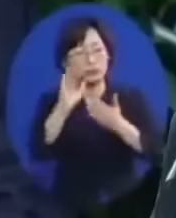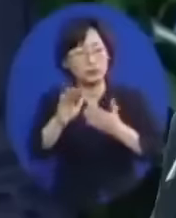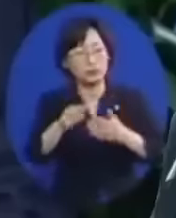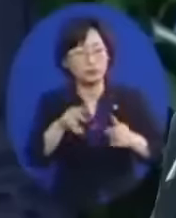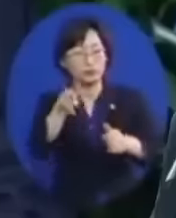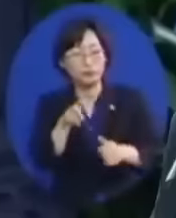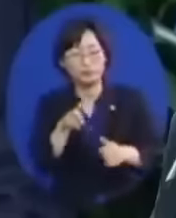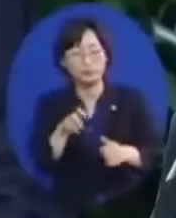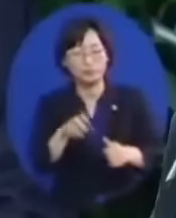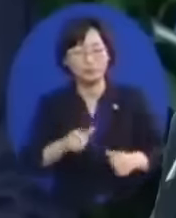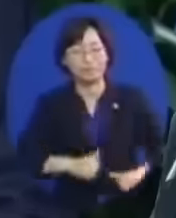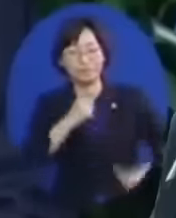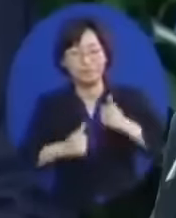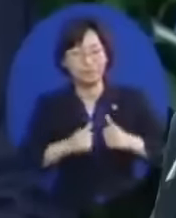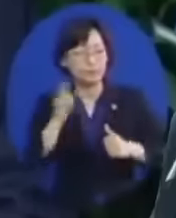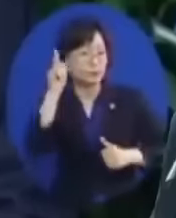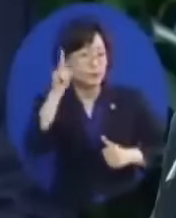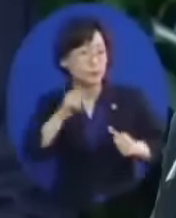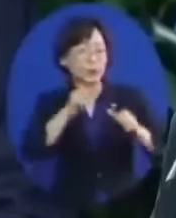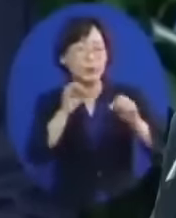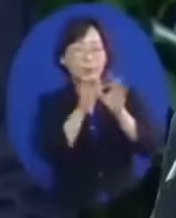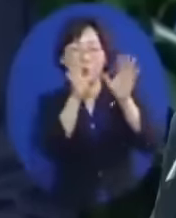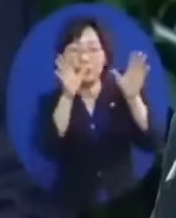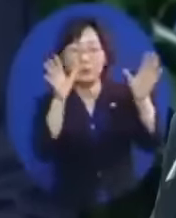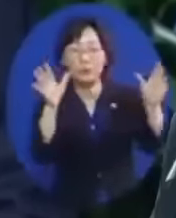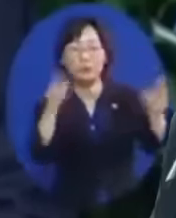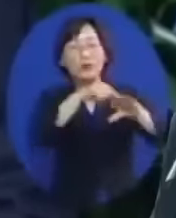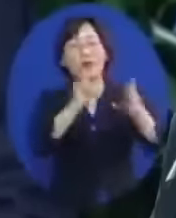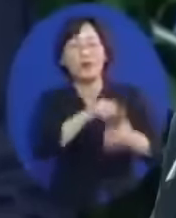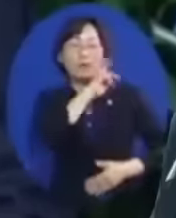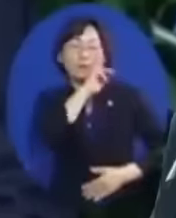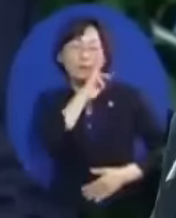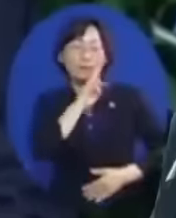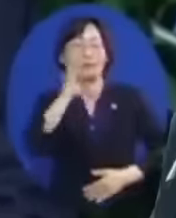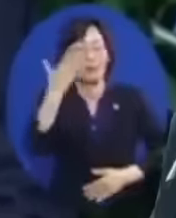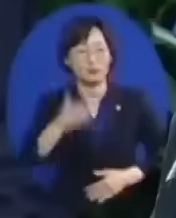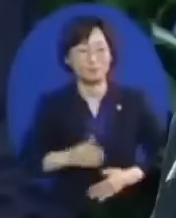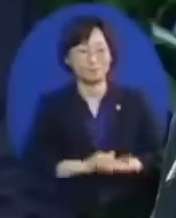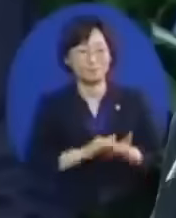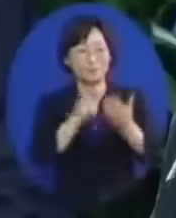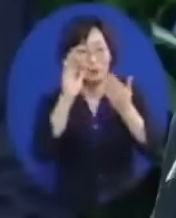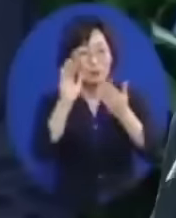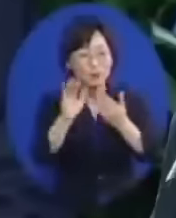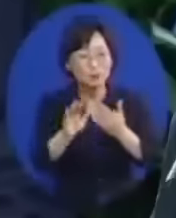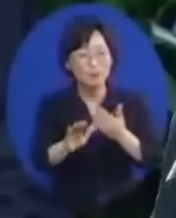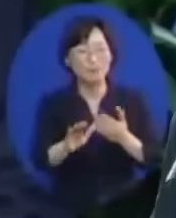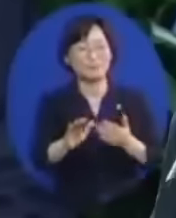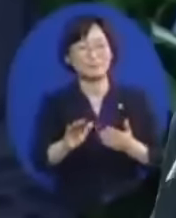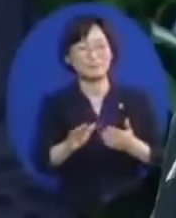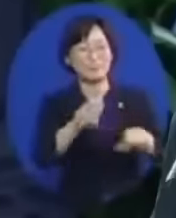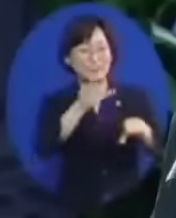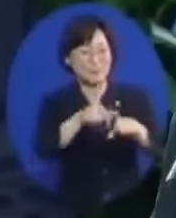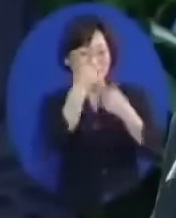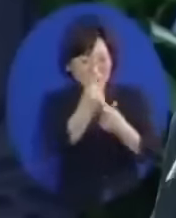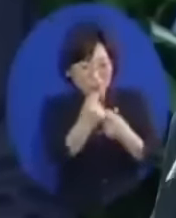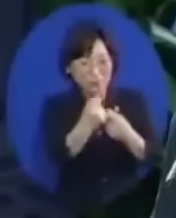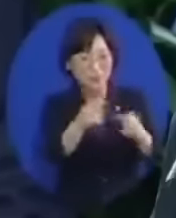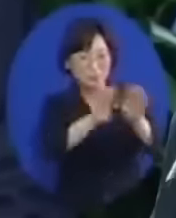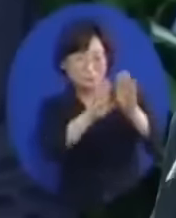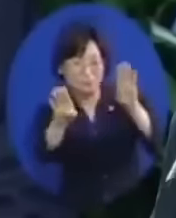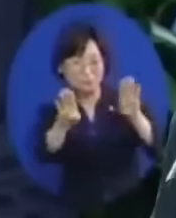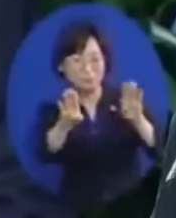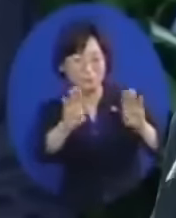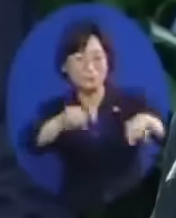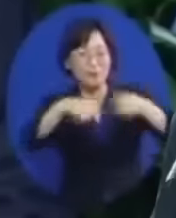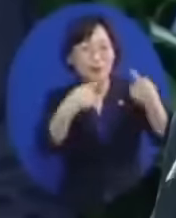사라지고 분노도 없어지고 스트레스도 사라지고 마음이 평안해졌어요. 그 다음에 내가 시간이 되어서 문이 열려 들어갈 때